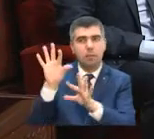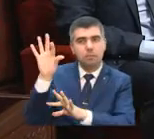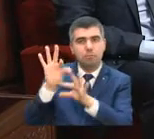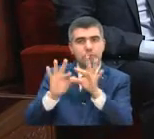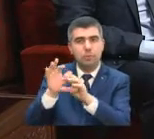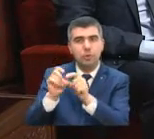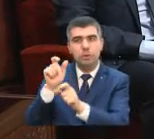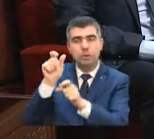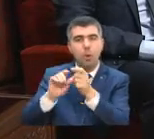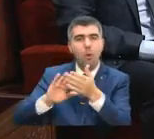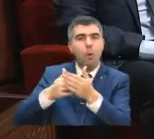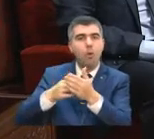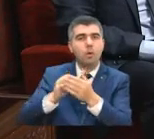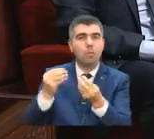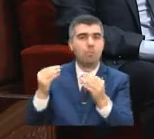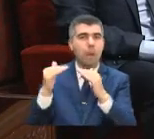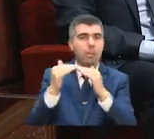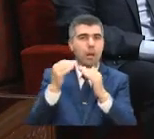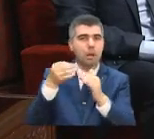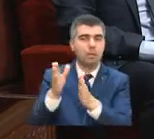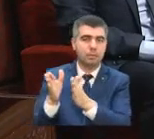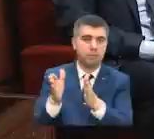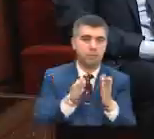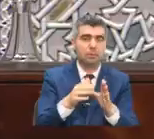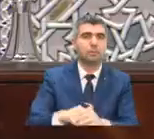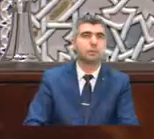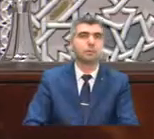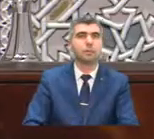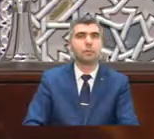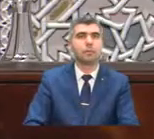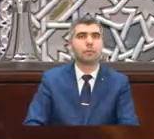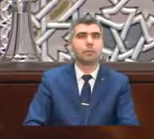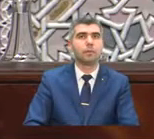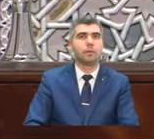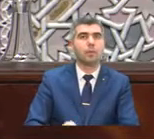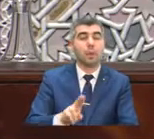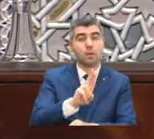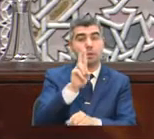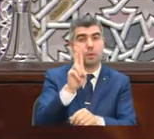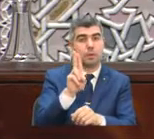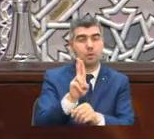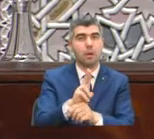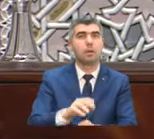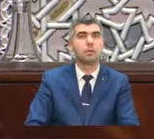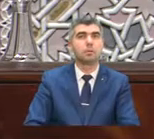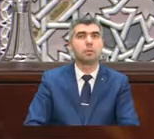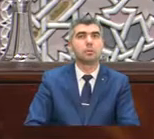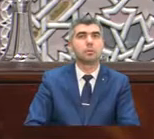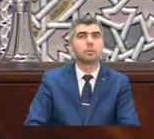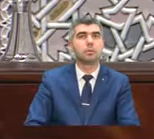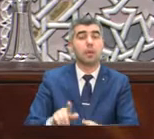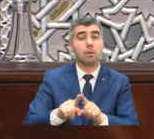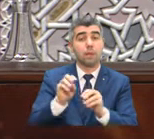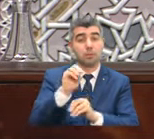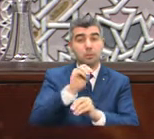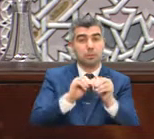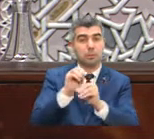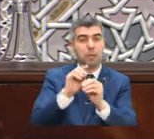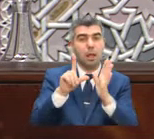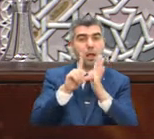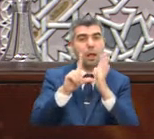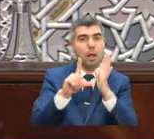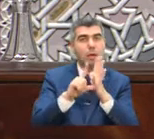الوطنية. وشكرا. السؤال الموالي والأخير في هذا القطاع هو آني عن تعديل النظام الأساسي